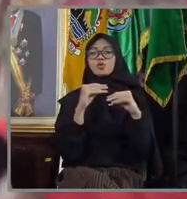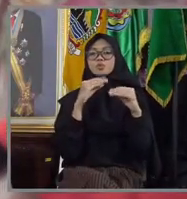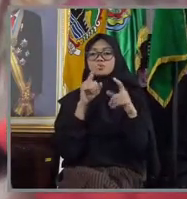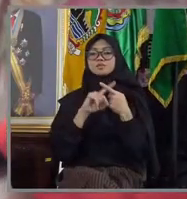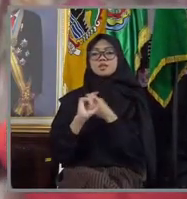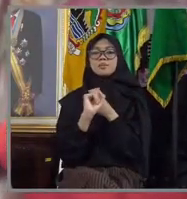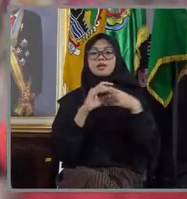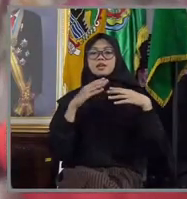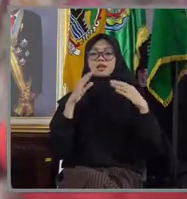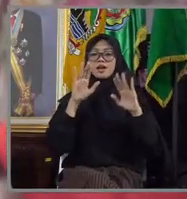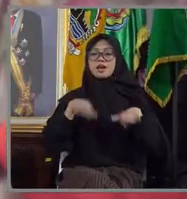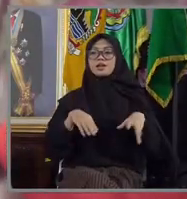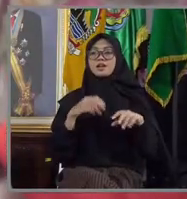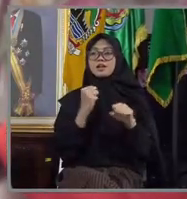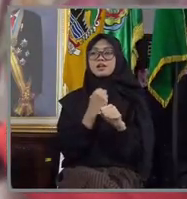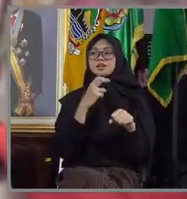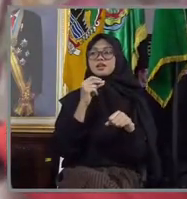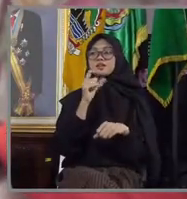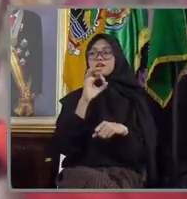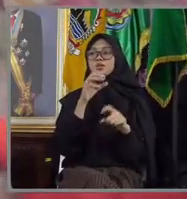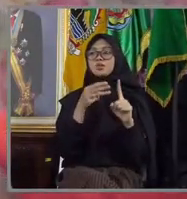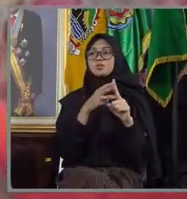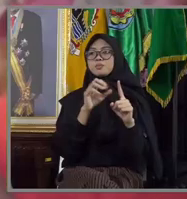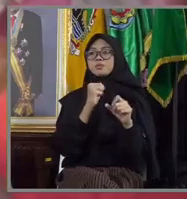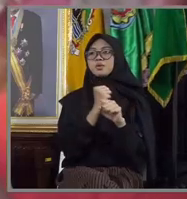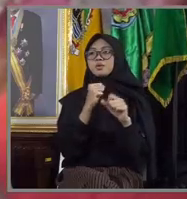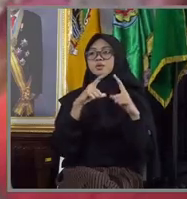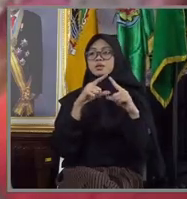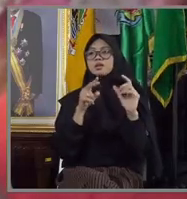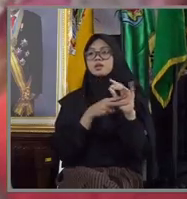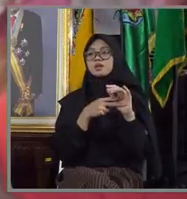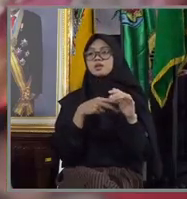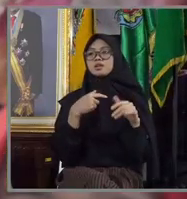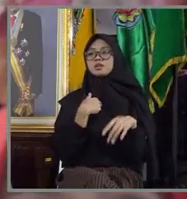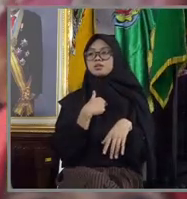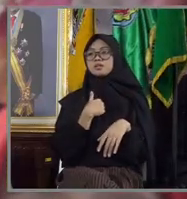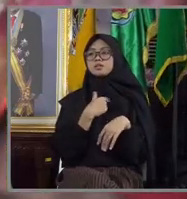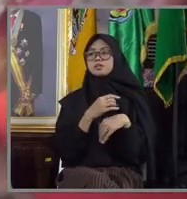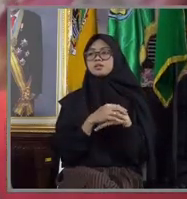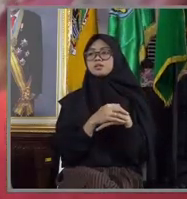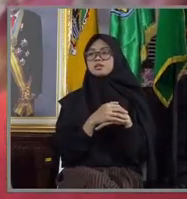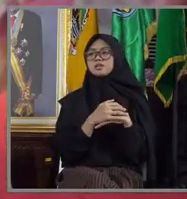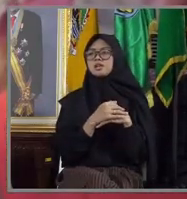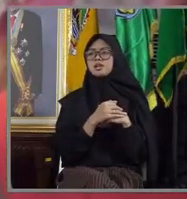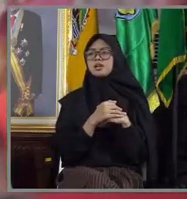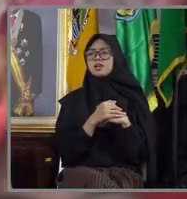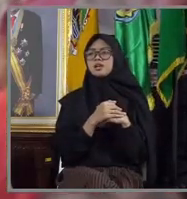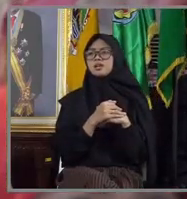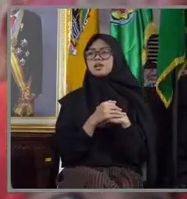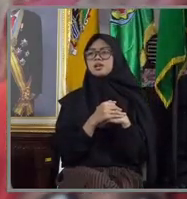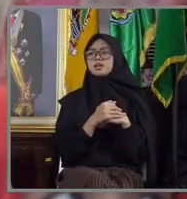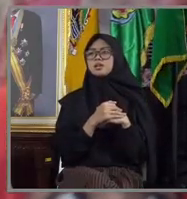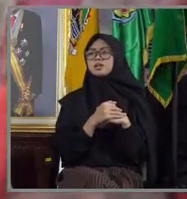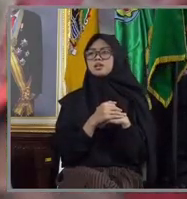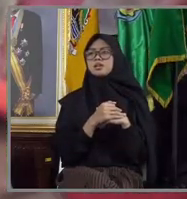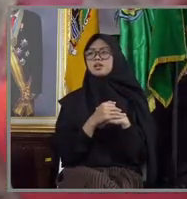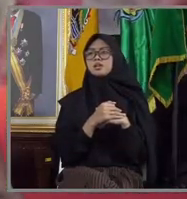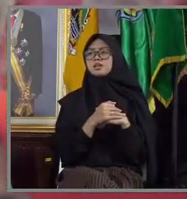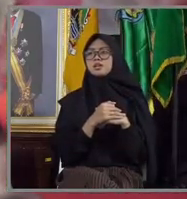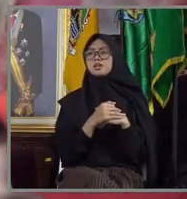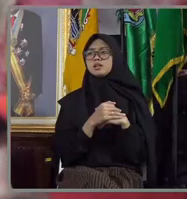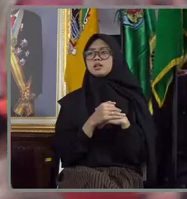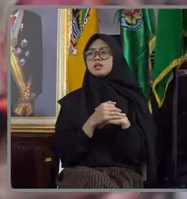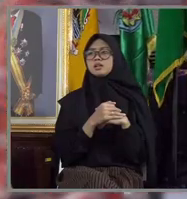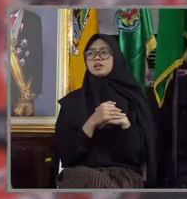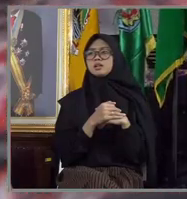Grobogan Iya pertanyaannya dek Om asobi Yoku ledek katanya